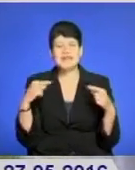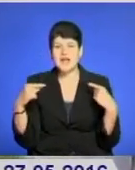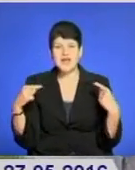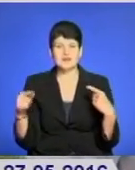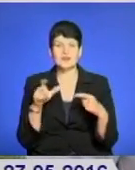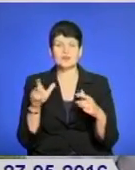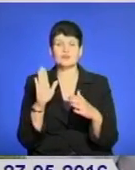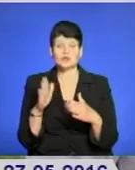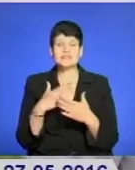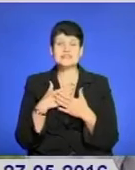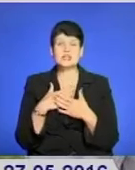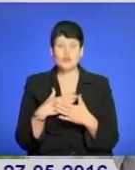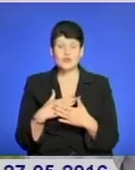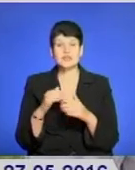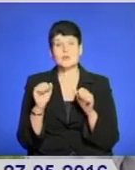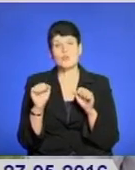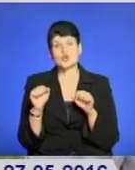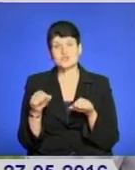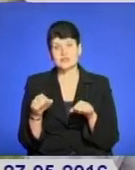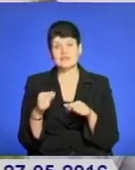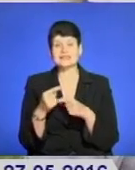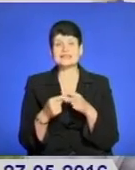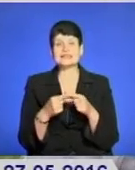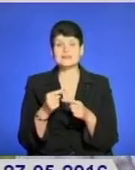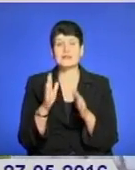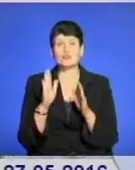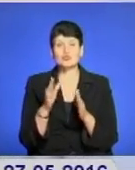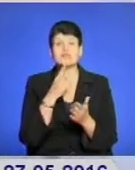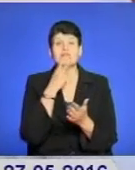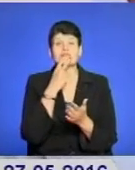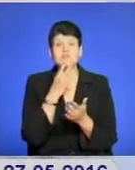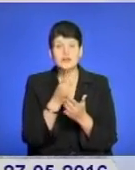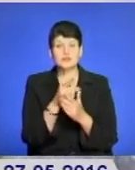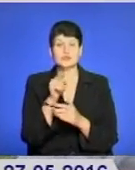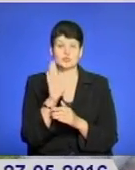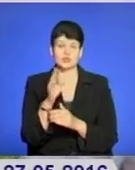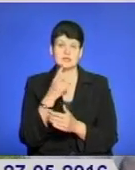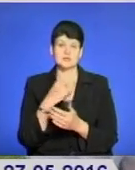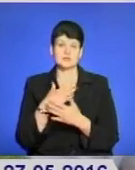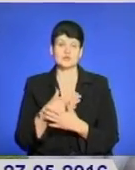люди будуть доволені, можливо, скажімо так, наслідки вже будуть видно, наслідки, люди будуть задоволені.